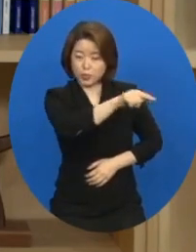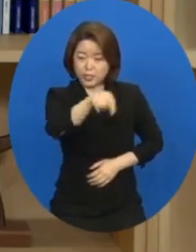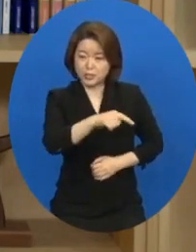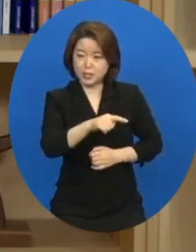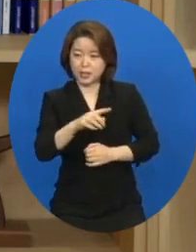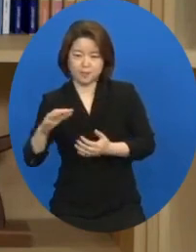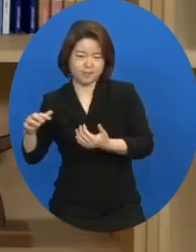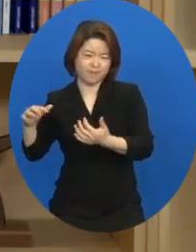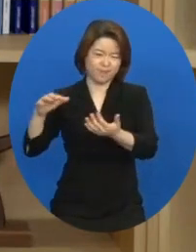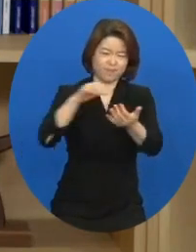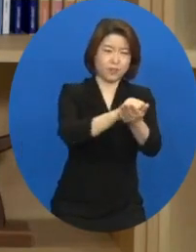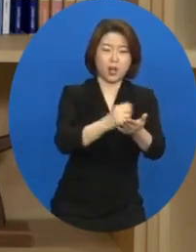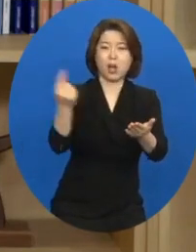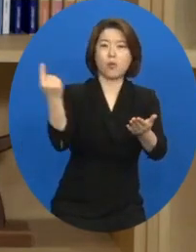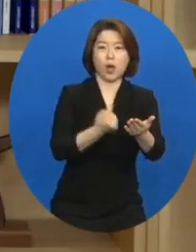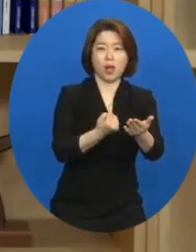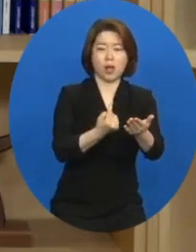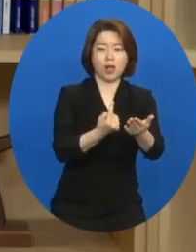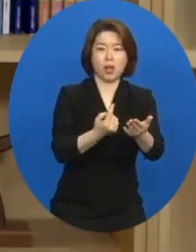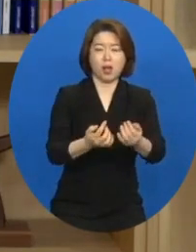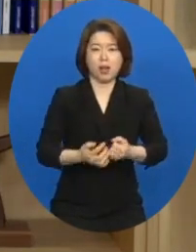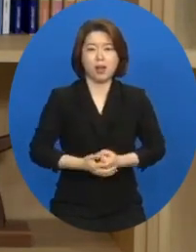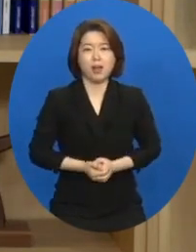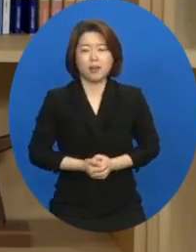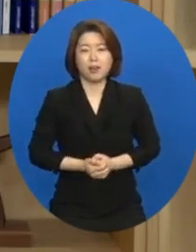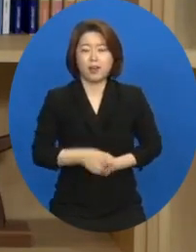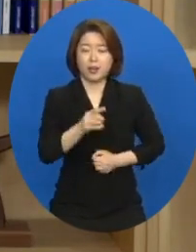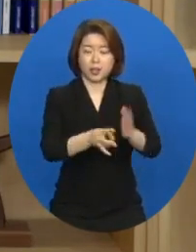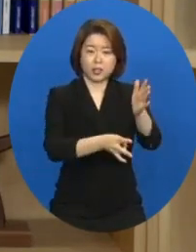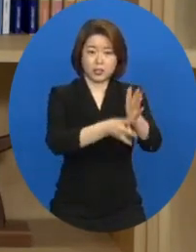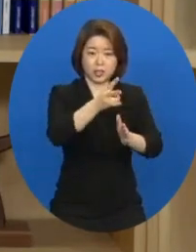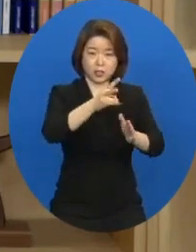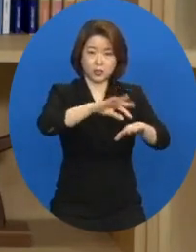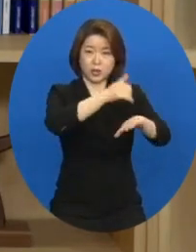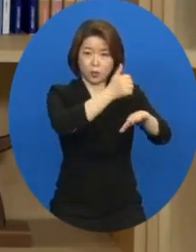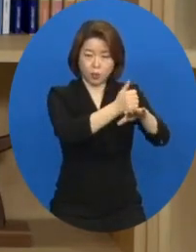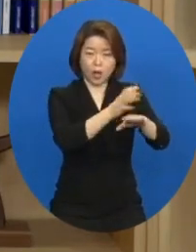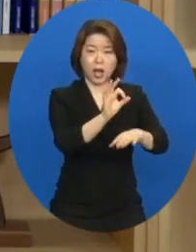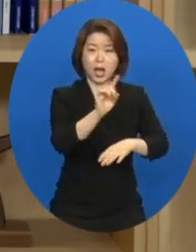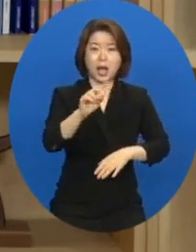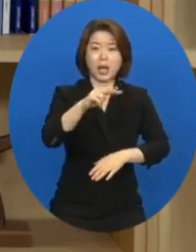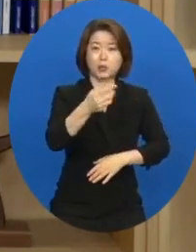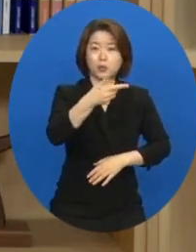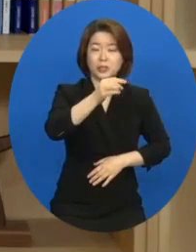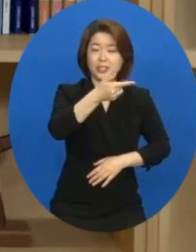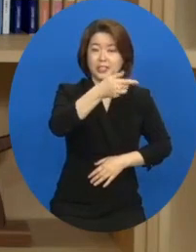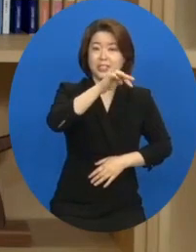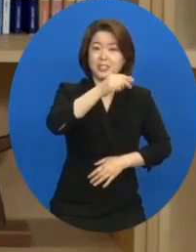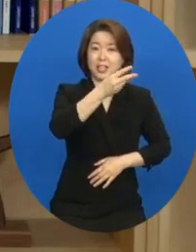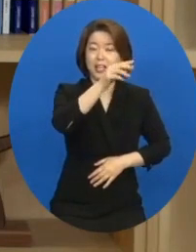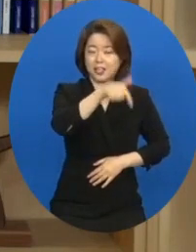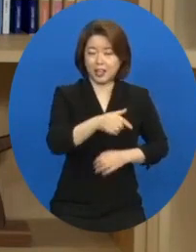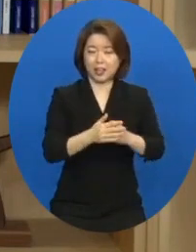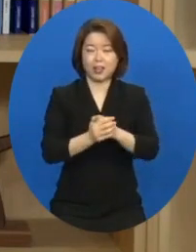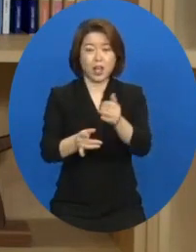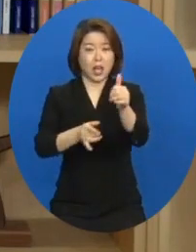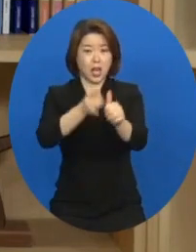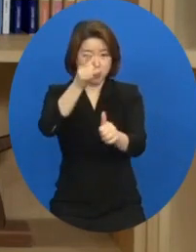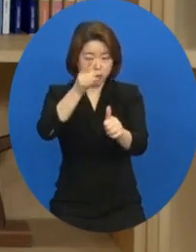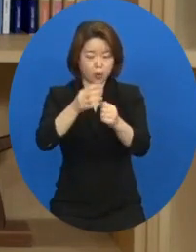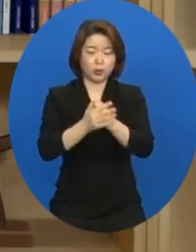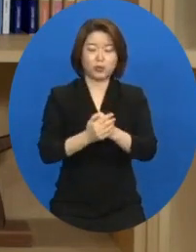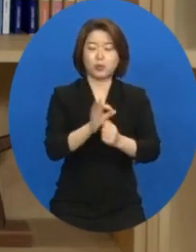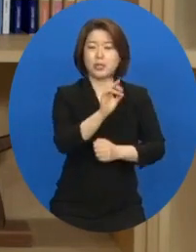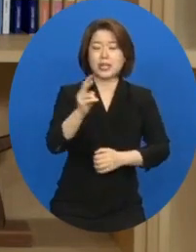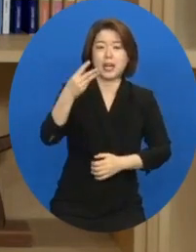됩니다 거기 보면 예루살렘 5 앙 아 돈이 3대 헤브론 왕 호암 야르